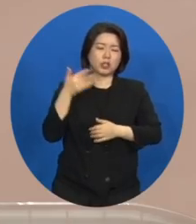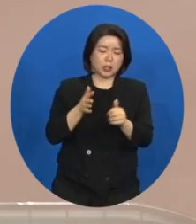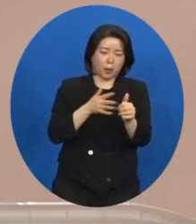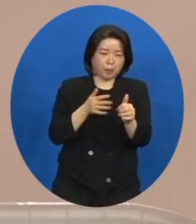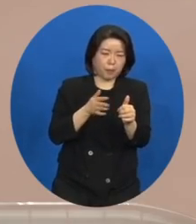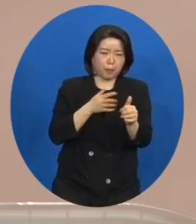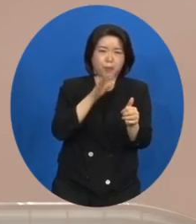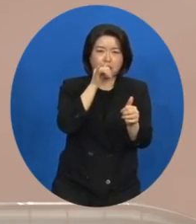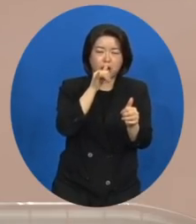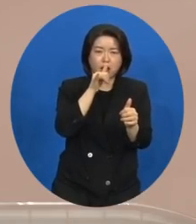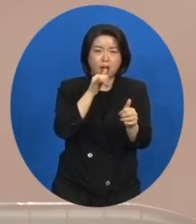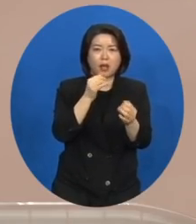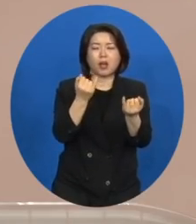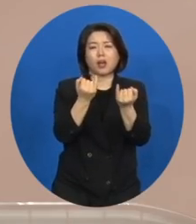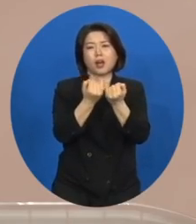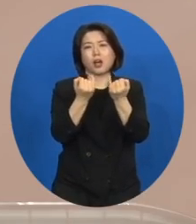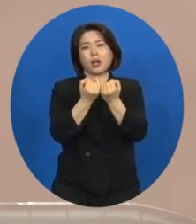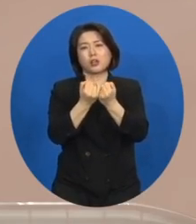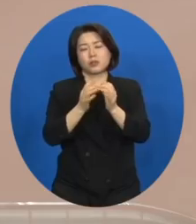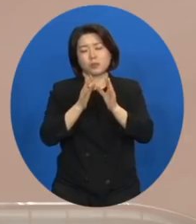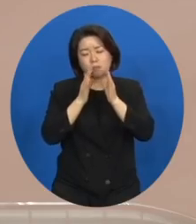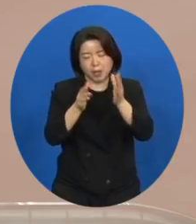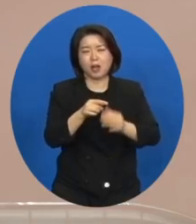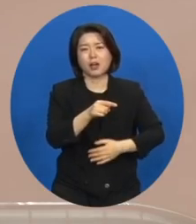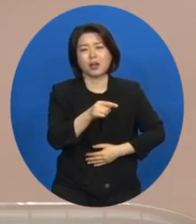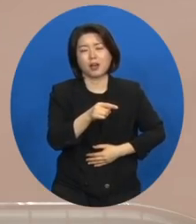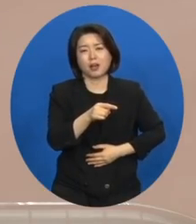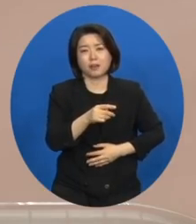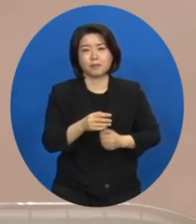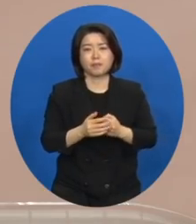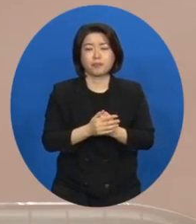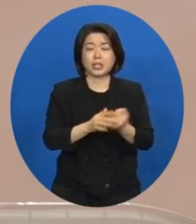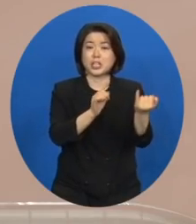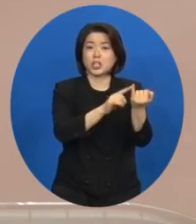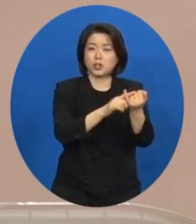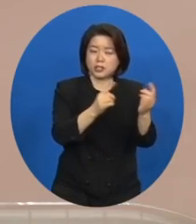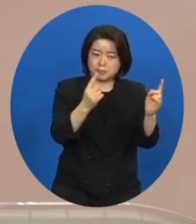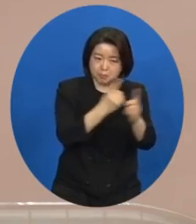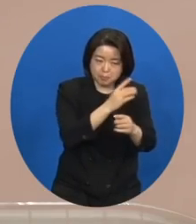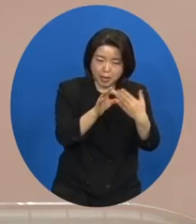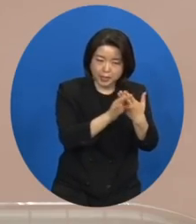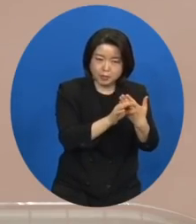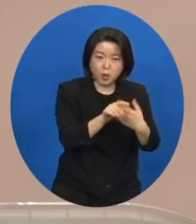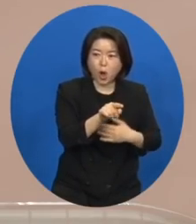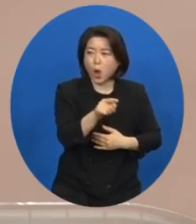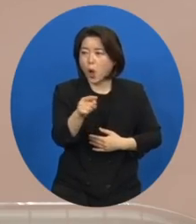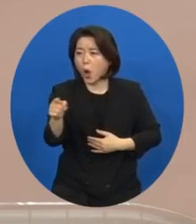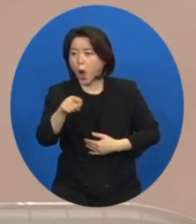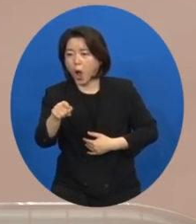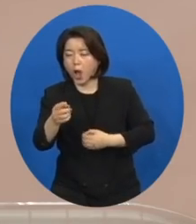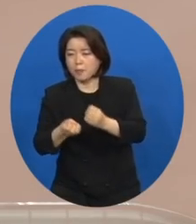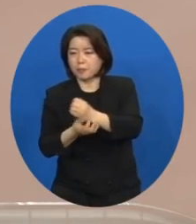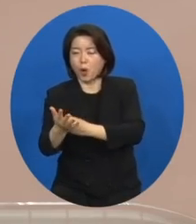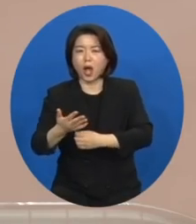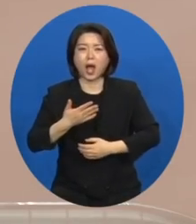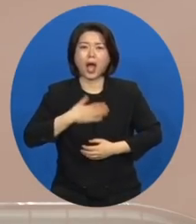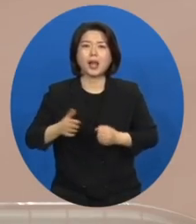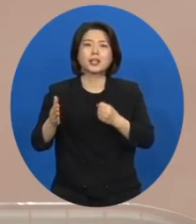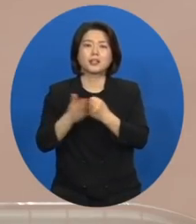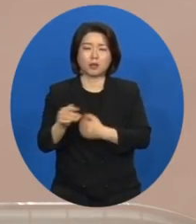어께에 속 소금 거예요 웨어 그 여인이 바뀌면 어떻게 될 줄을 어느덧 보이니까